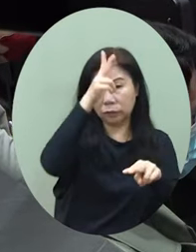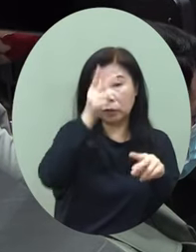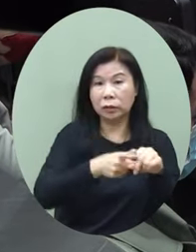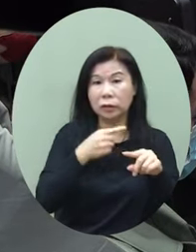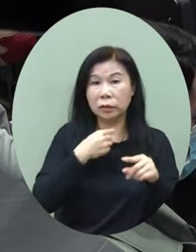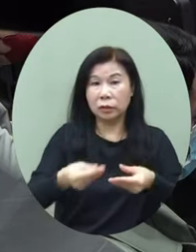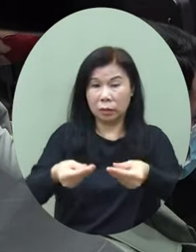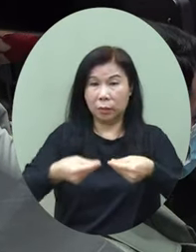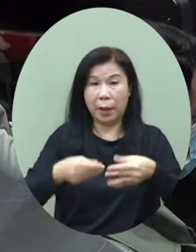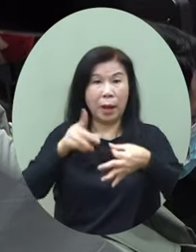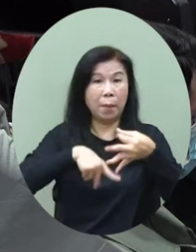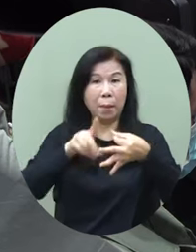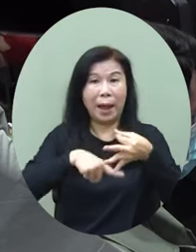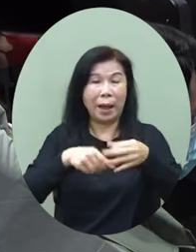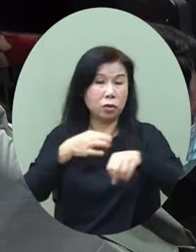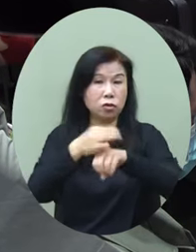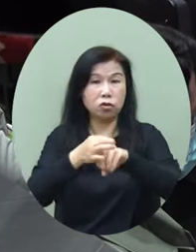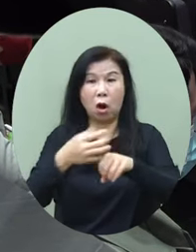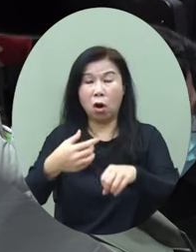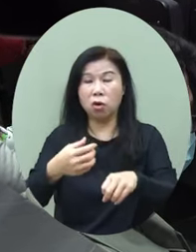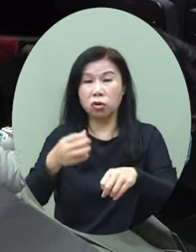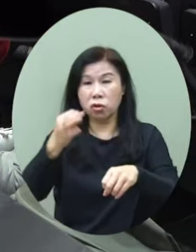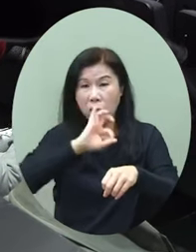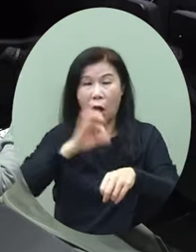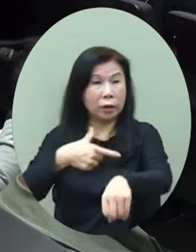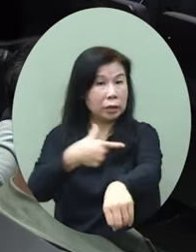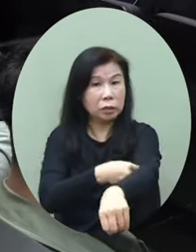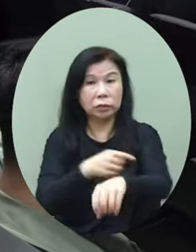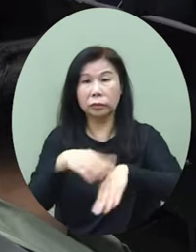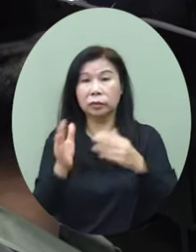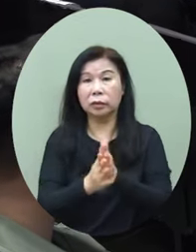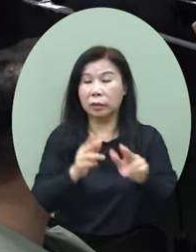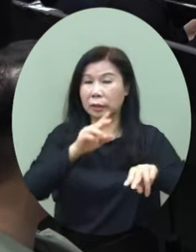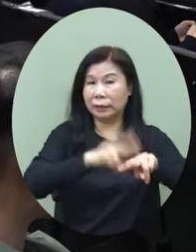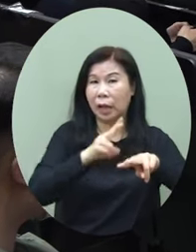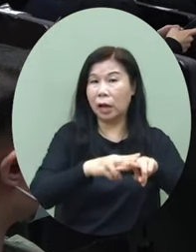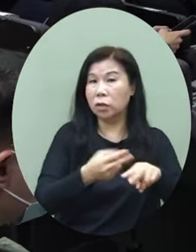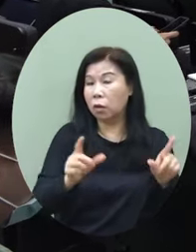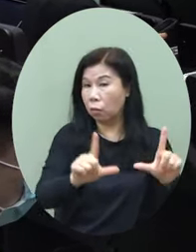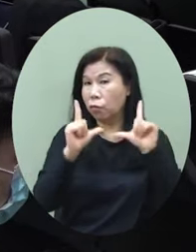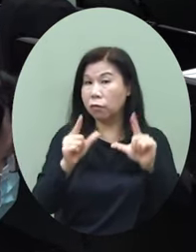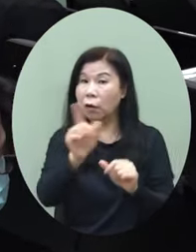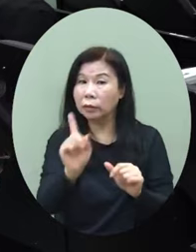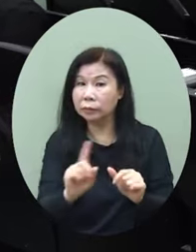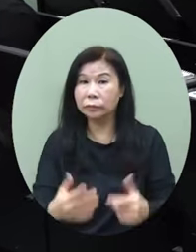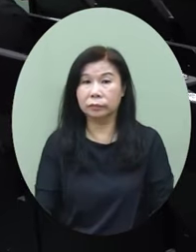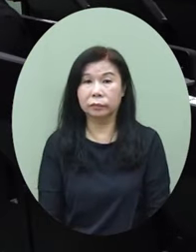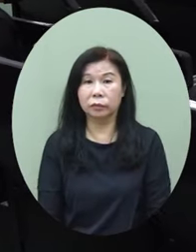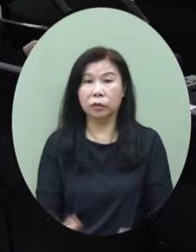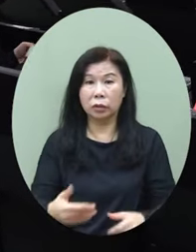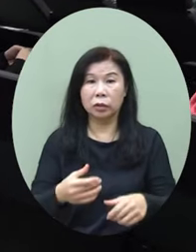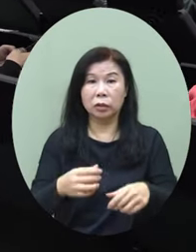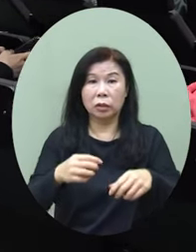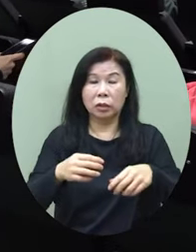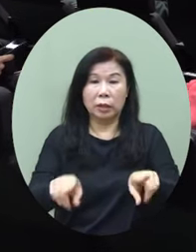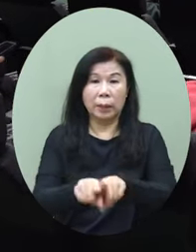提供國藥的疫苗呢如果是的話那個數量和中央有沒有什麼反應什麼回應呢不過就看回國藥